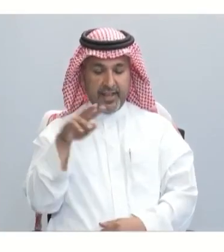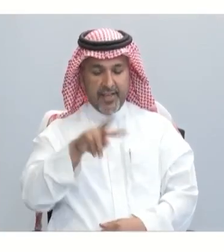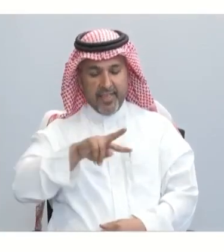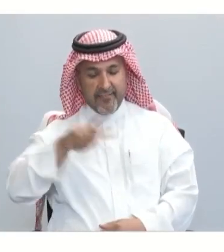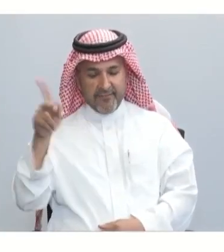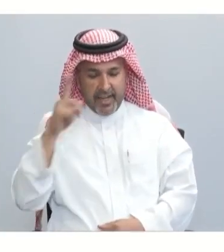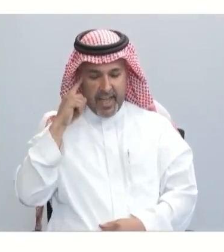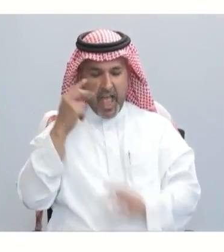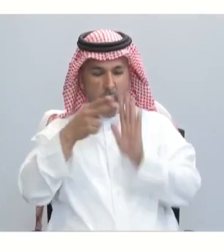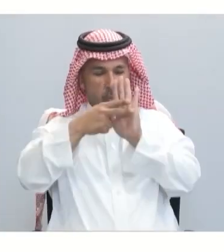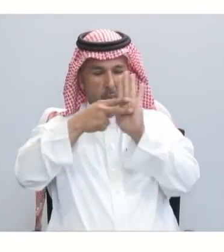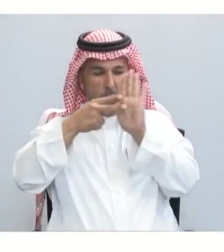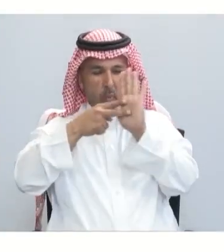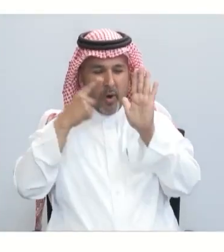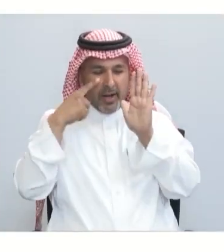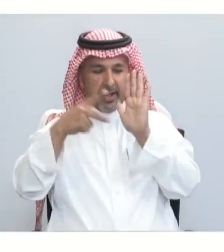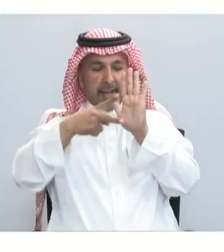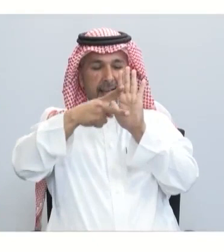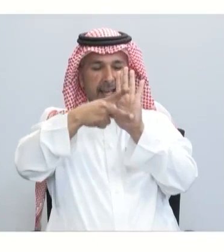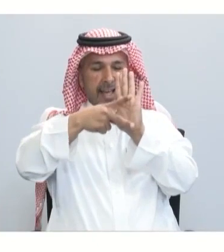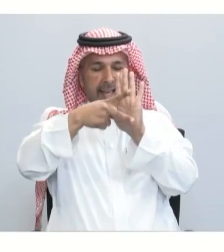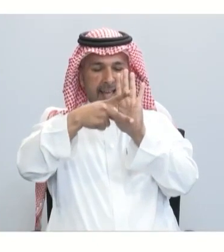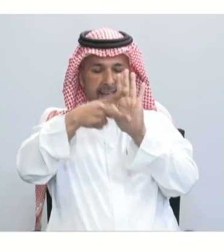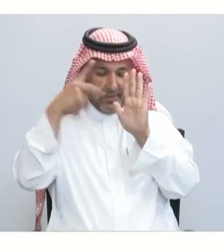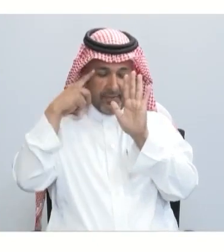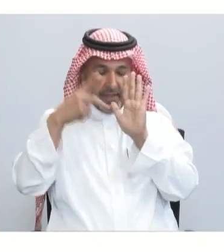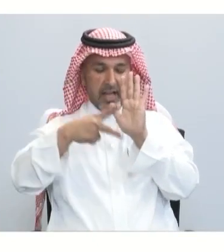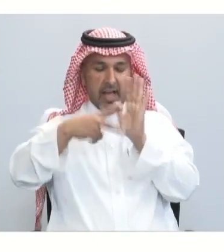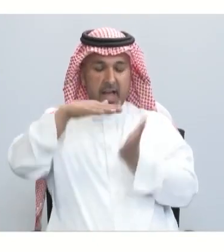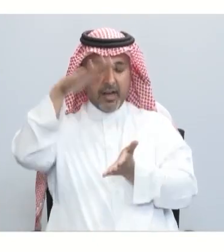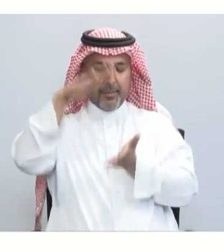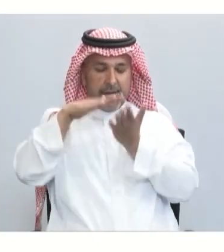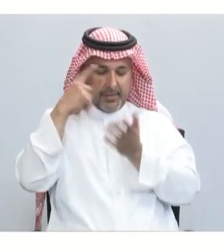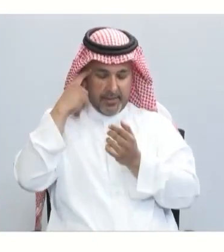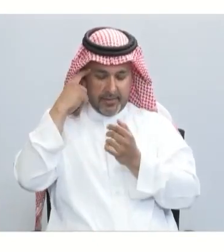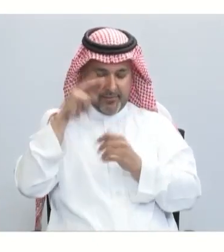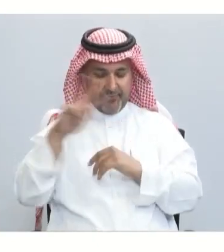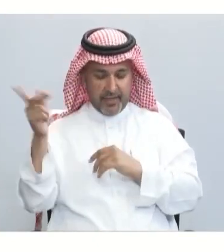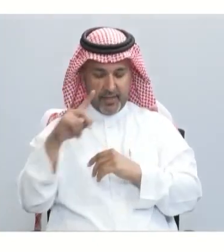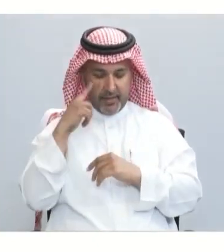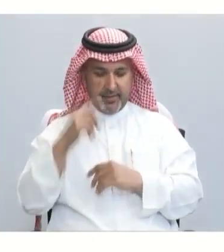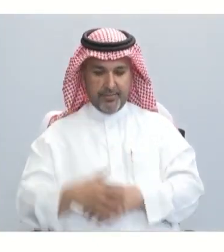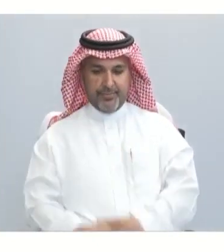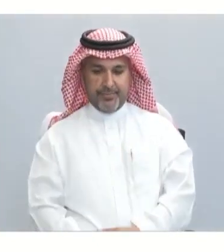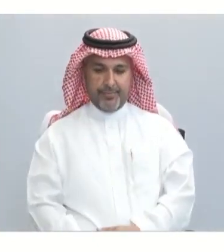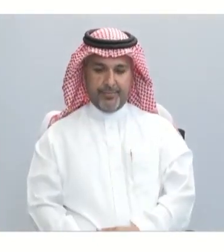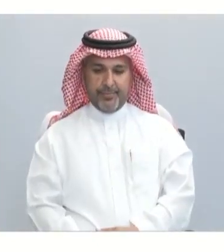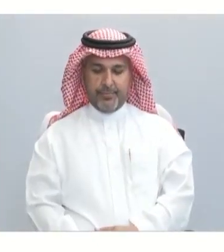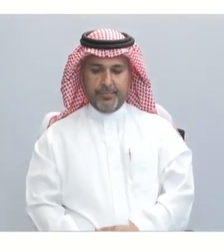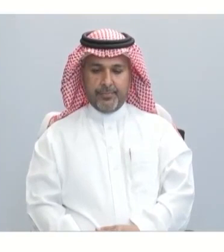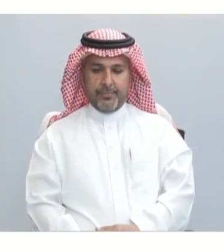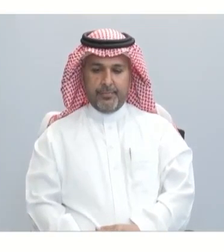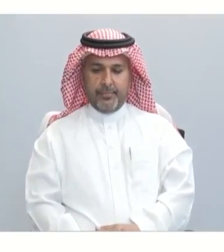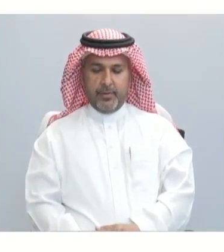طبعا المتباينه اول شيء ناخذ اللي هو ماذا نقول 4 اكس ناقص 3 اكبر من او